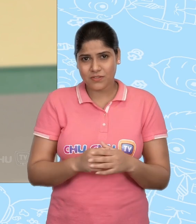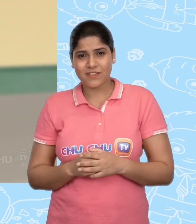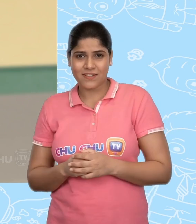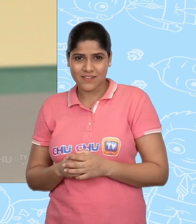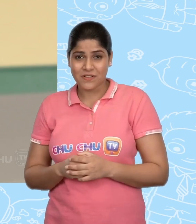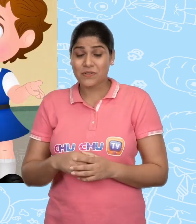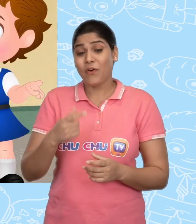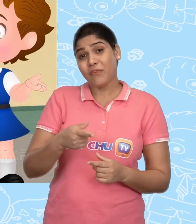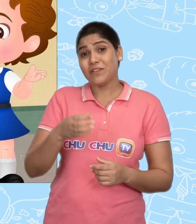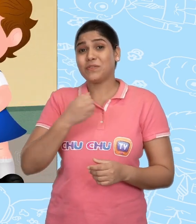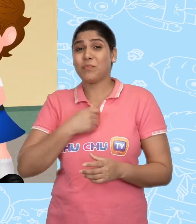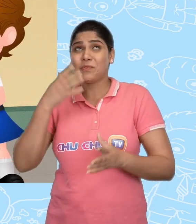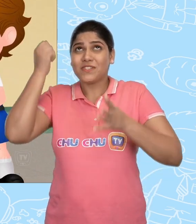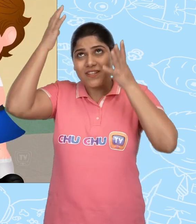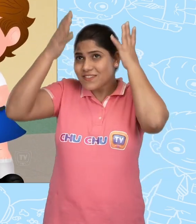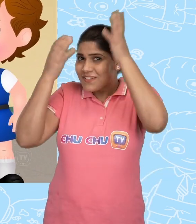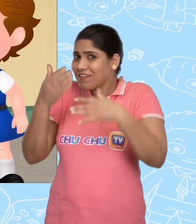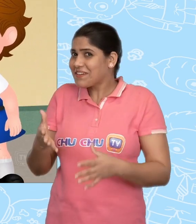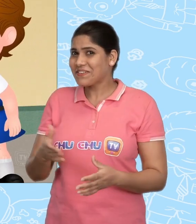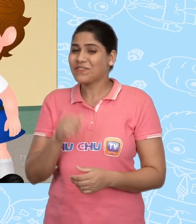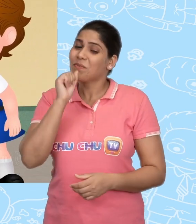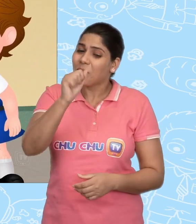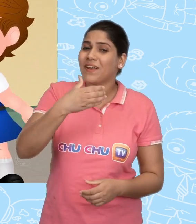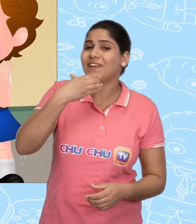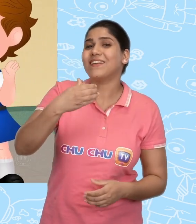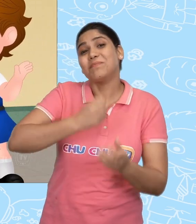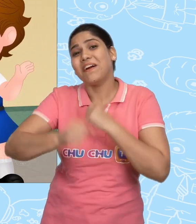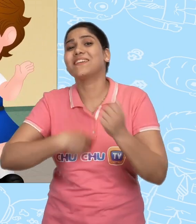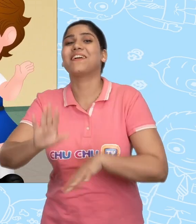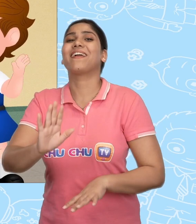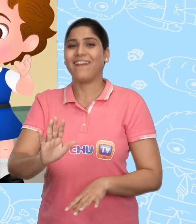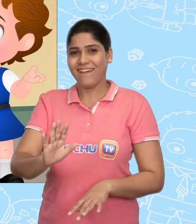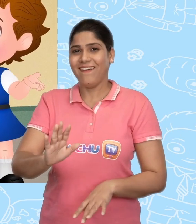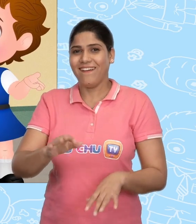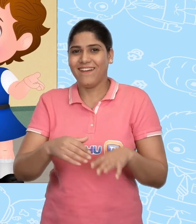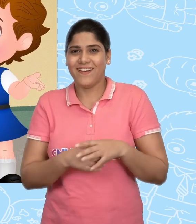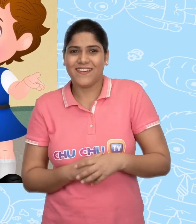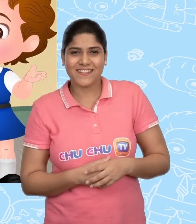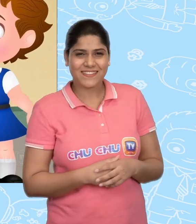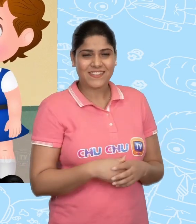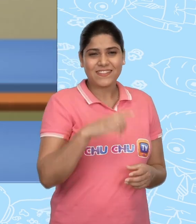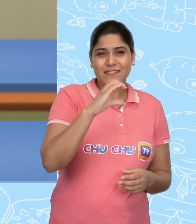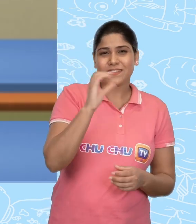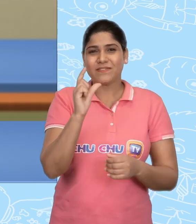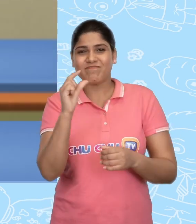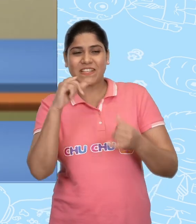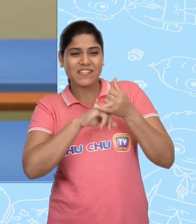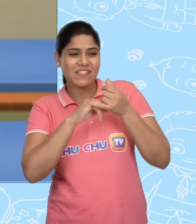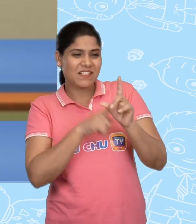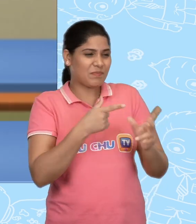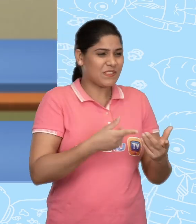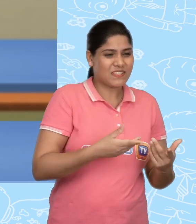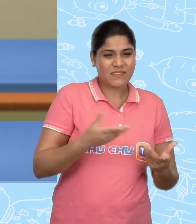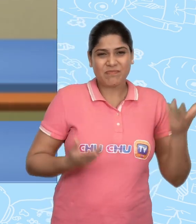पिज्जा होगा और फिर मुझे चिंता नहीं करनी पड़ेगी कि तुम मेरा लंच लेकर भाग जाओगे। कस्ली अपनी